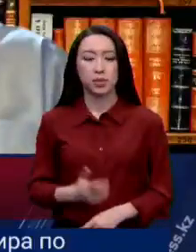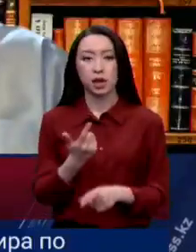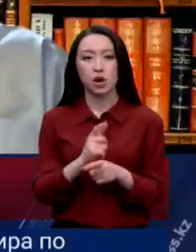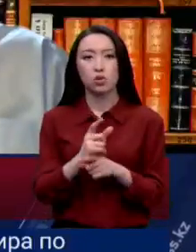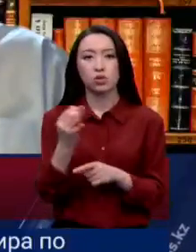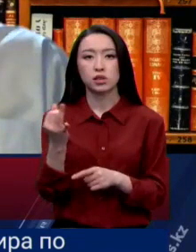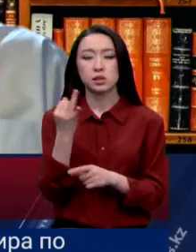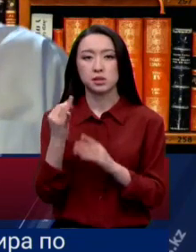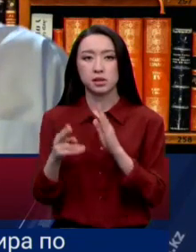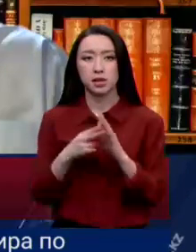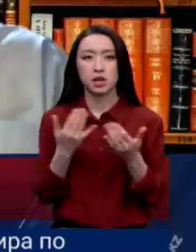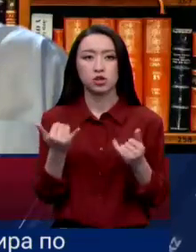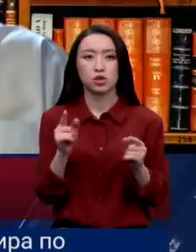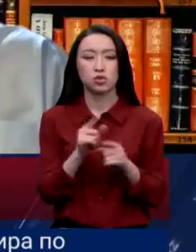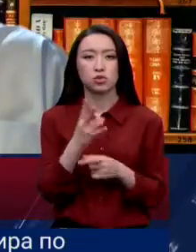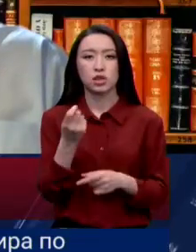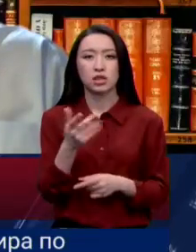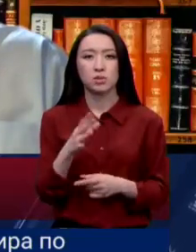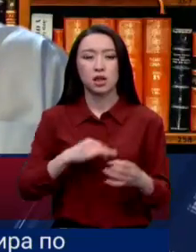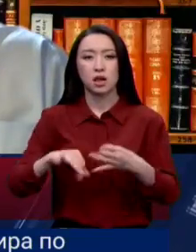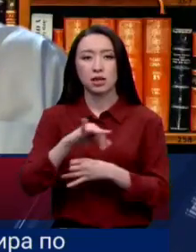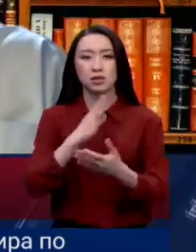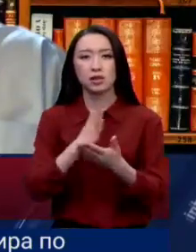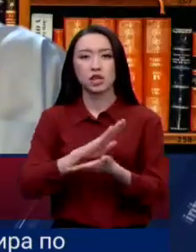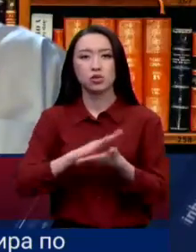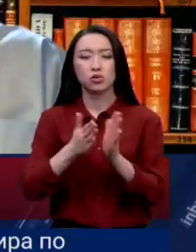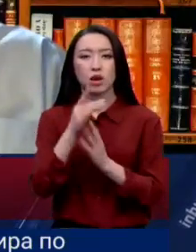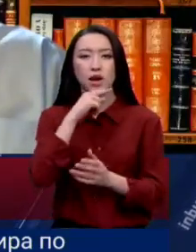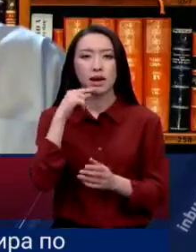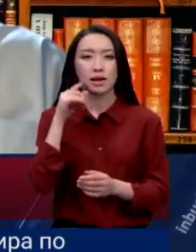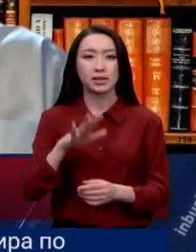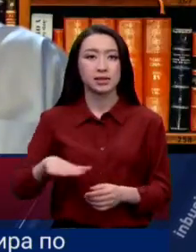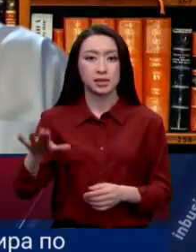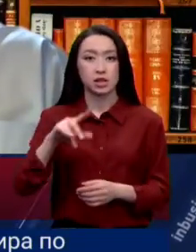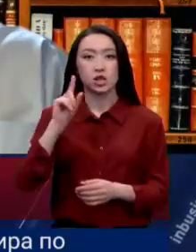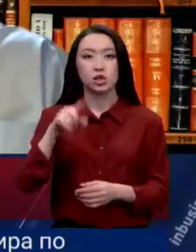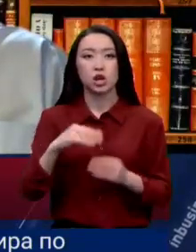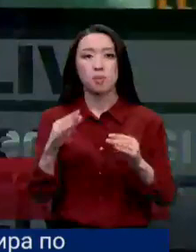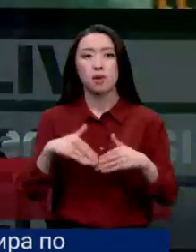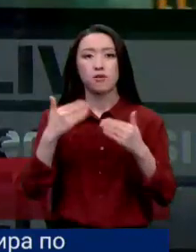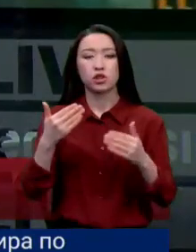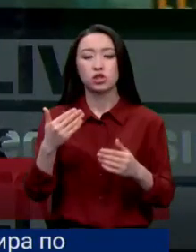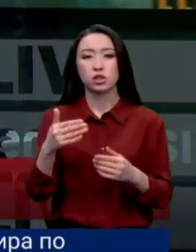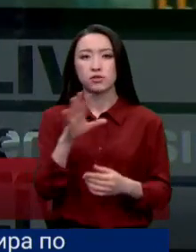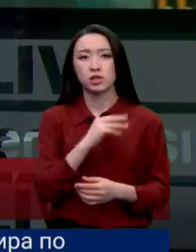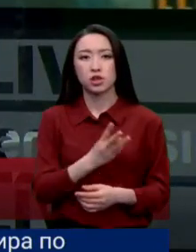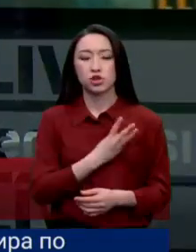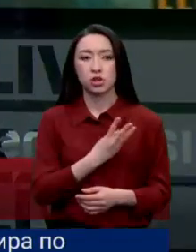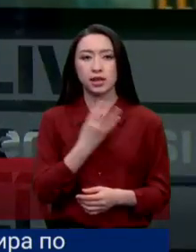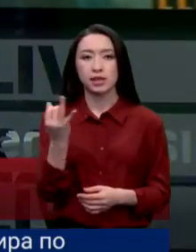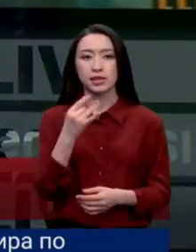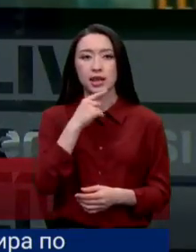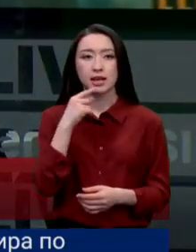да. Сейчас ведь тоже немало дискуссий вызывает ситуация в Российской Федерации, в частности, вот повышенный интерес россиян к нашему